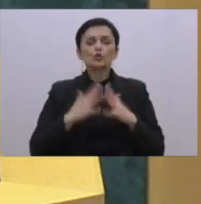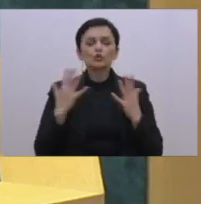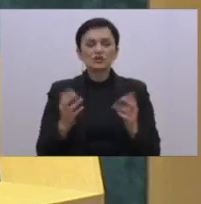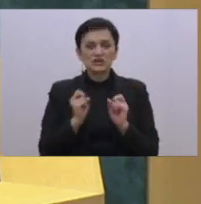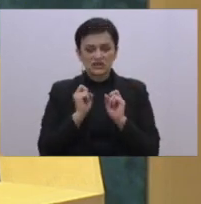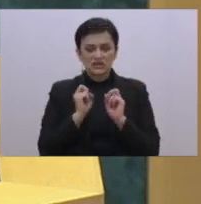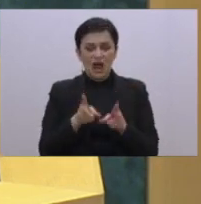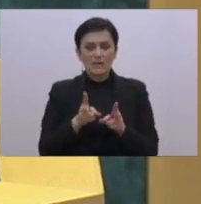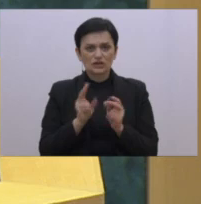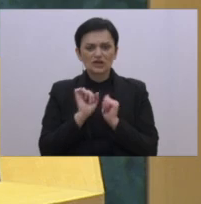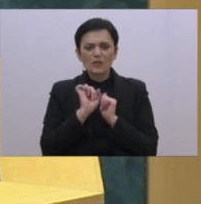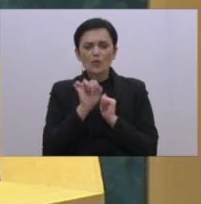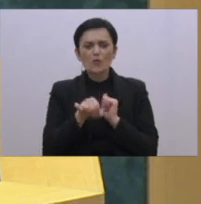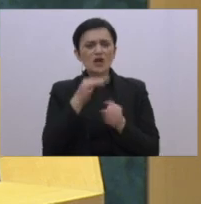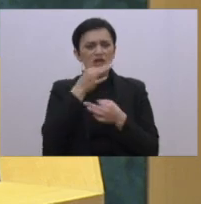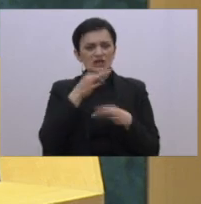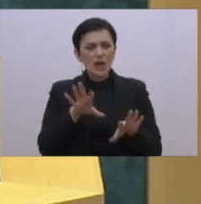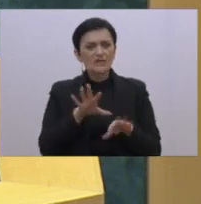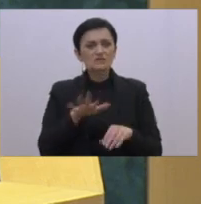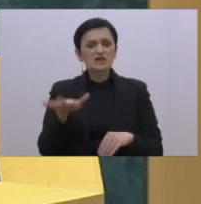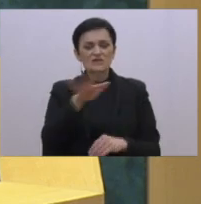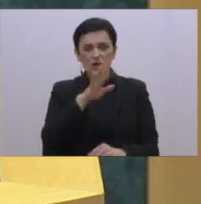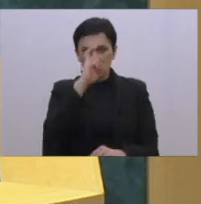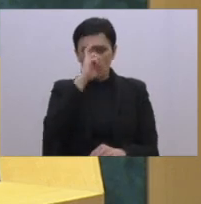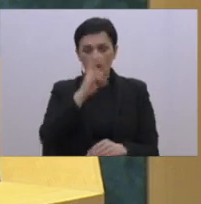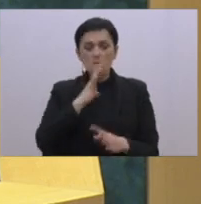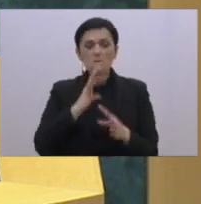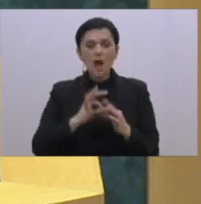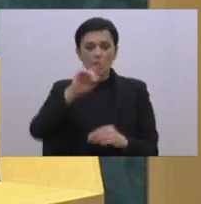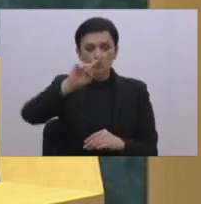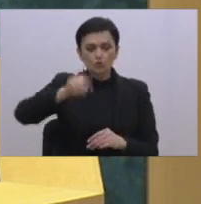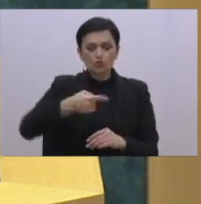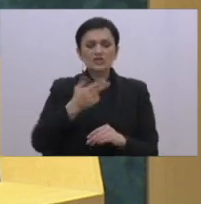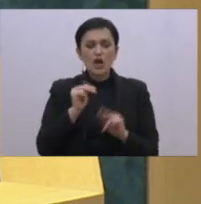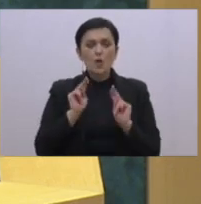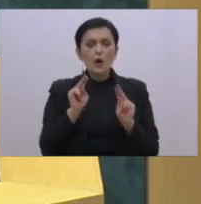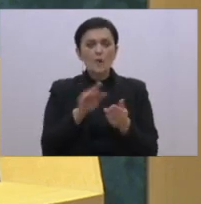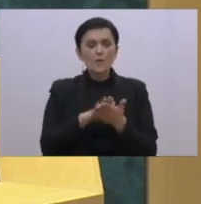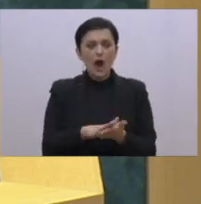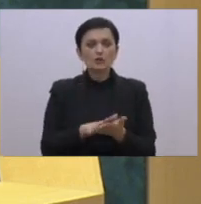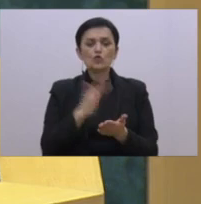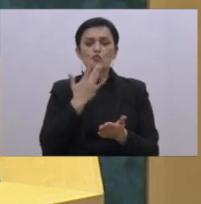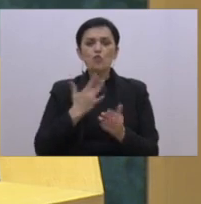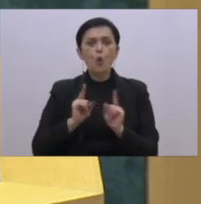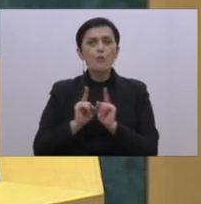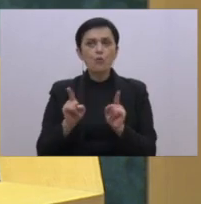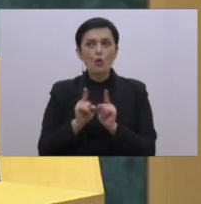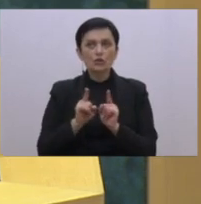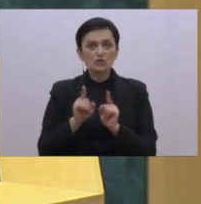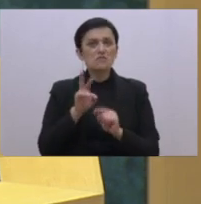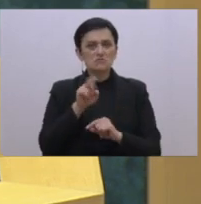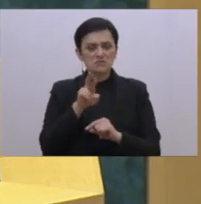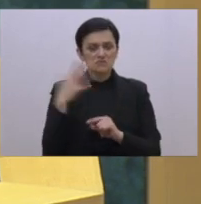საფრთხის მოსაგერიებლად ნებისმიერი ქვეყნის ხელისუფლებას პასუხისმგებლიანი და პატრიოტი პოლიტიკური ოპოზიცია ხარში